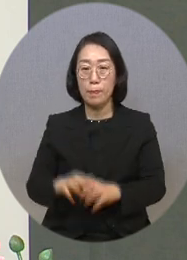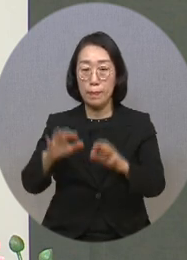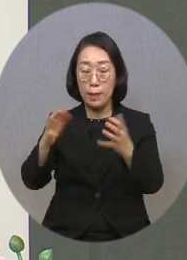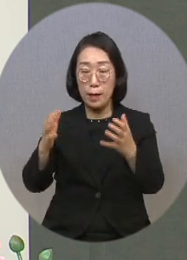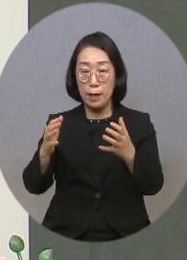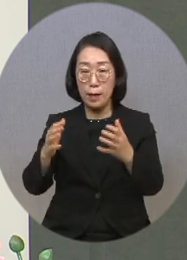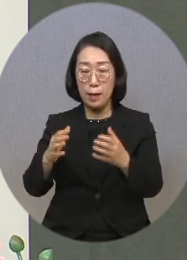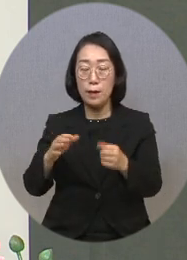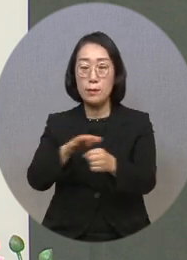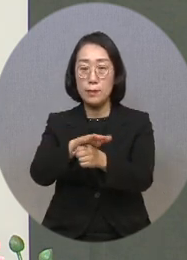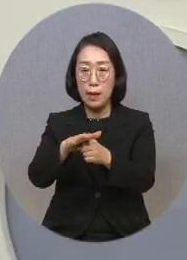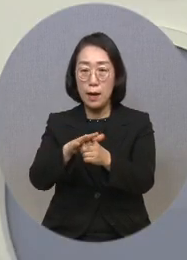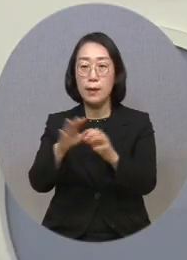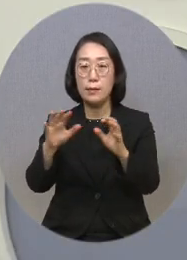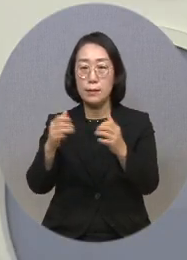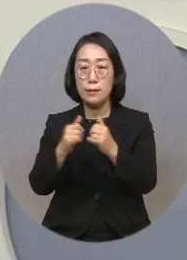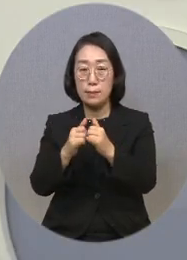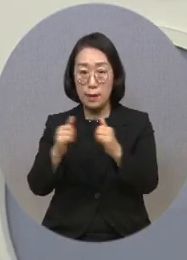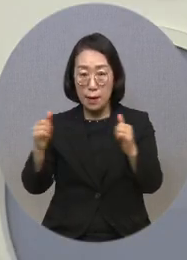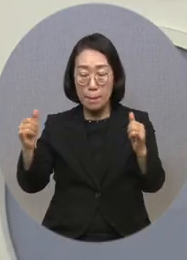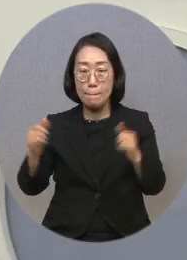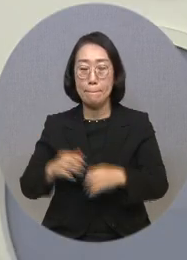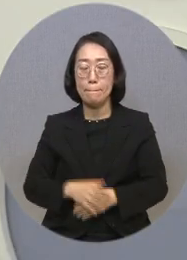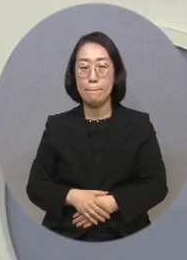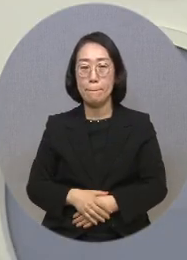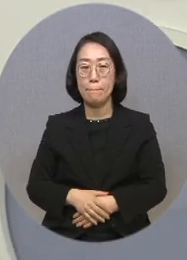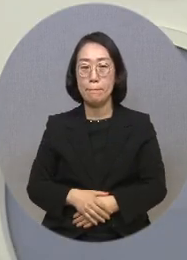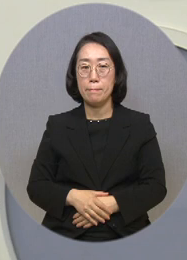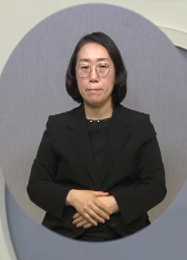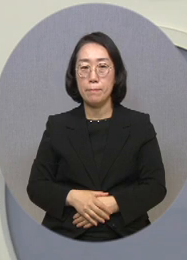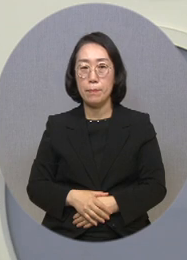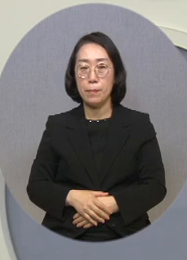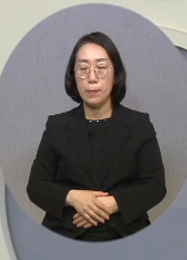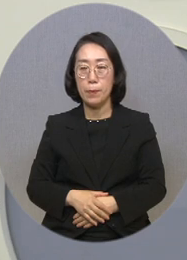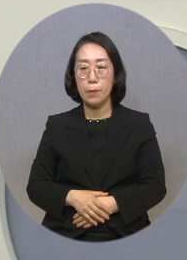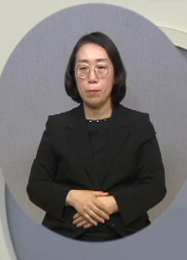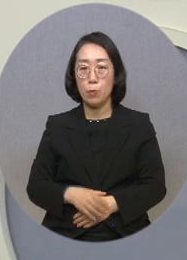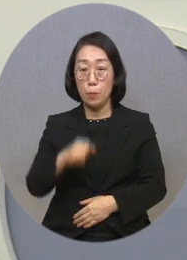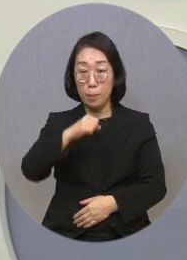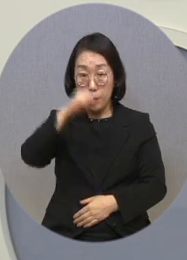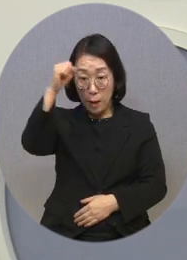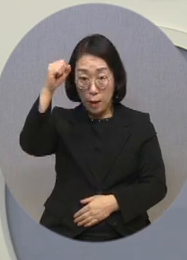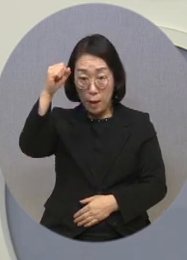나라에 애국하는 사람이 또 이번에 대통령은